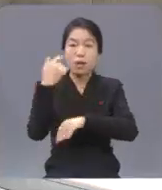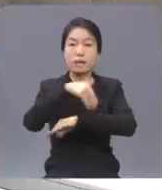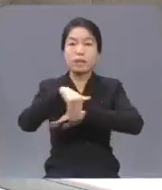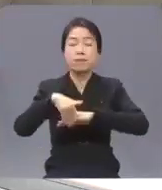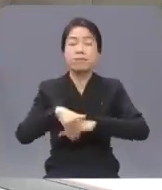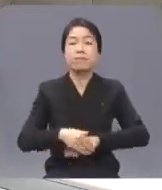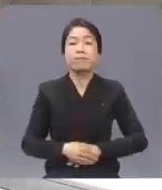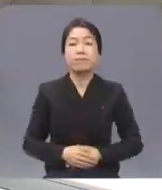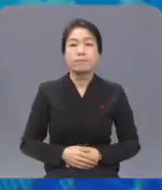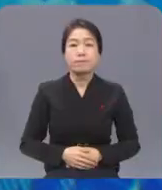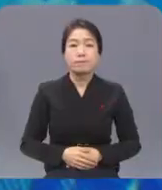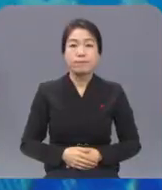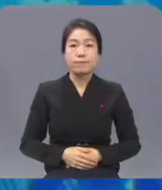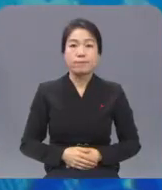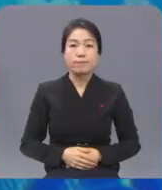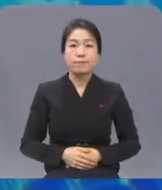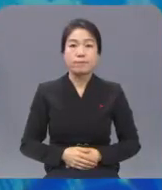예정입니다.